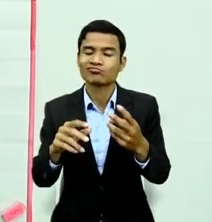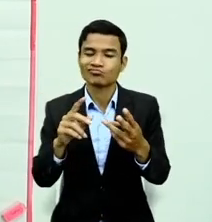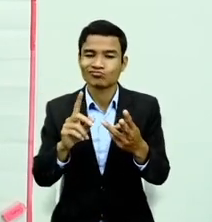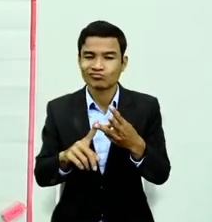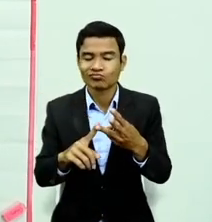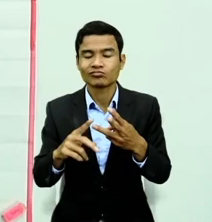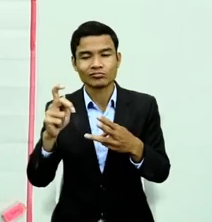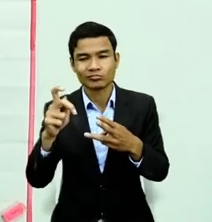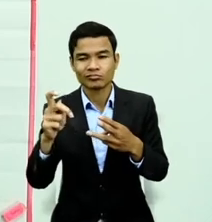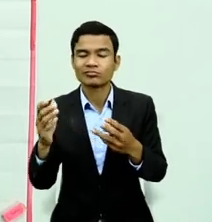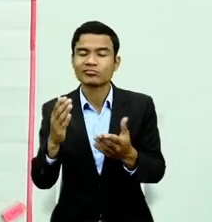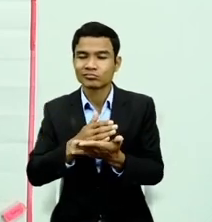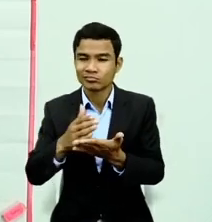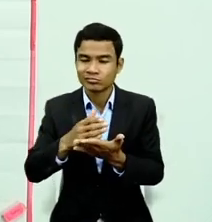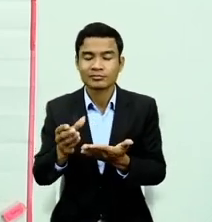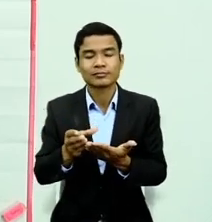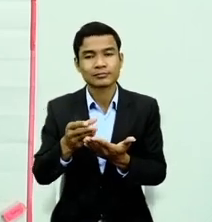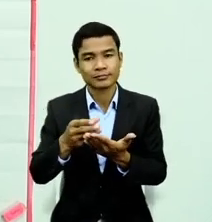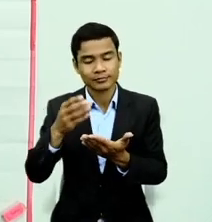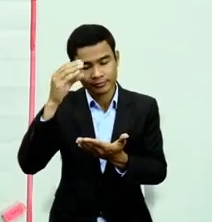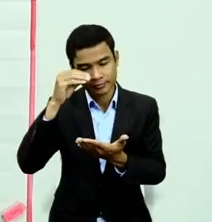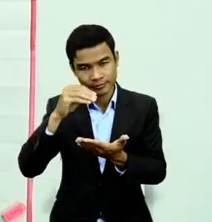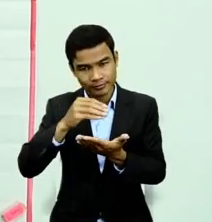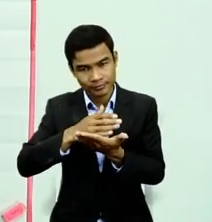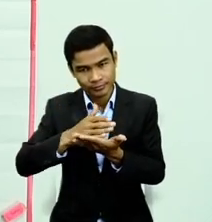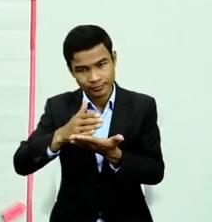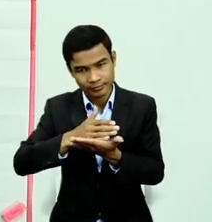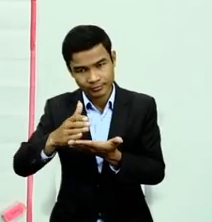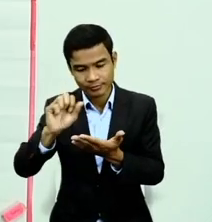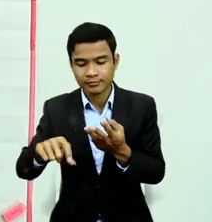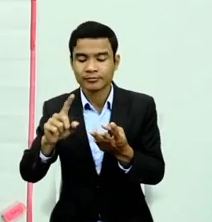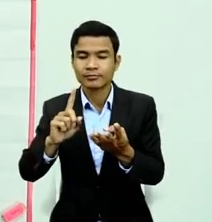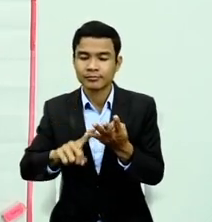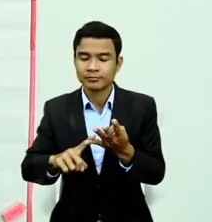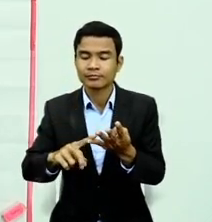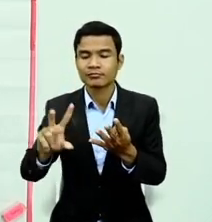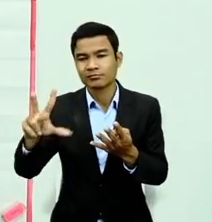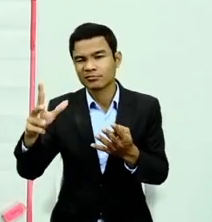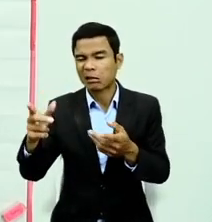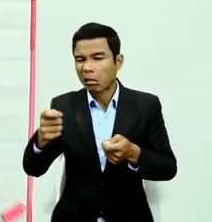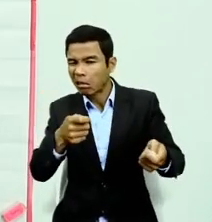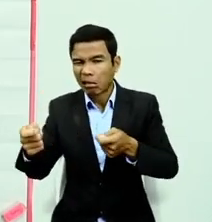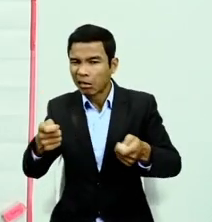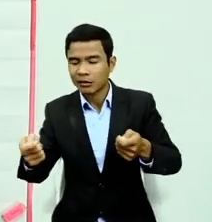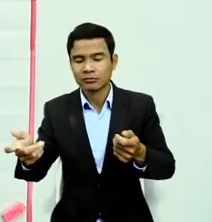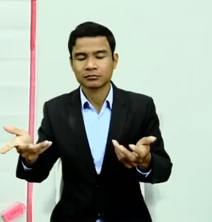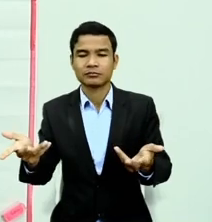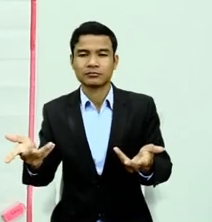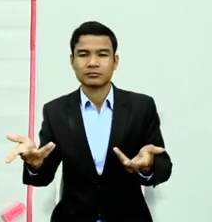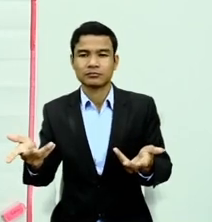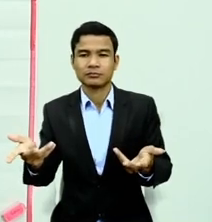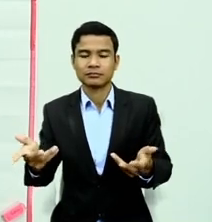chết chay ủng lệ khó đần đám khnì lên chà